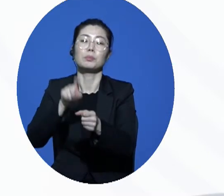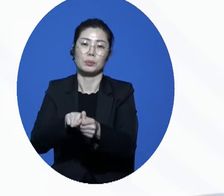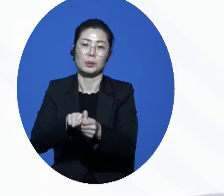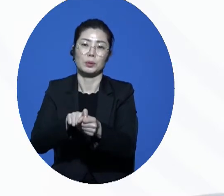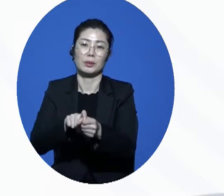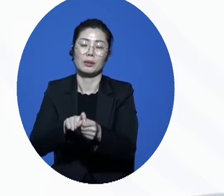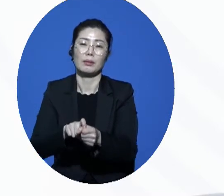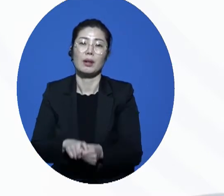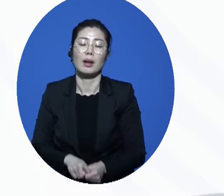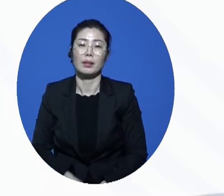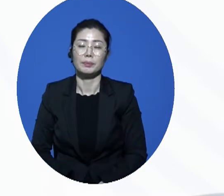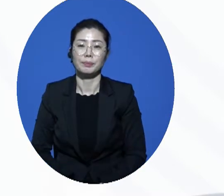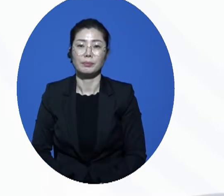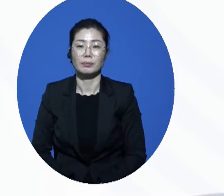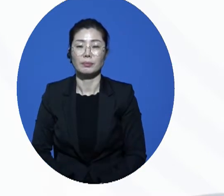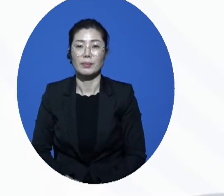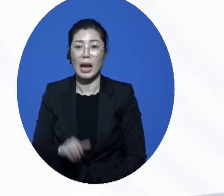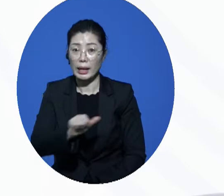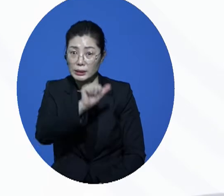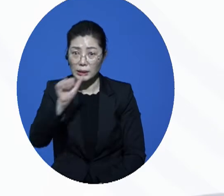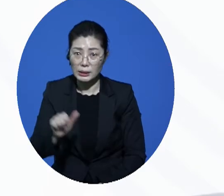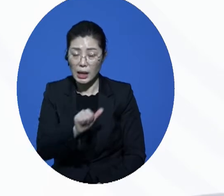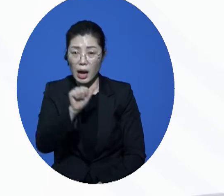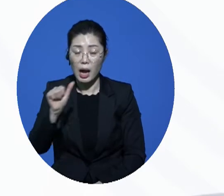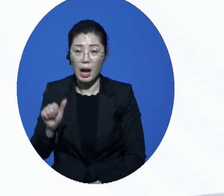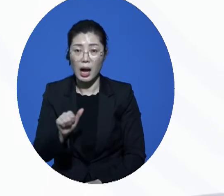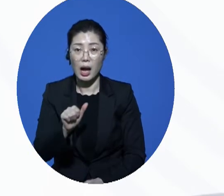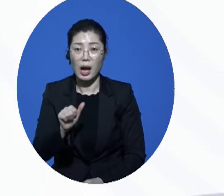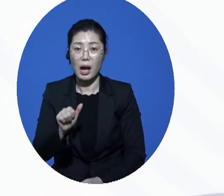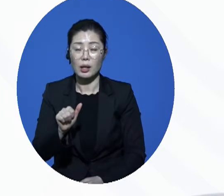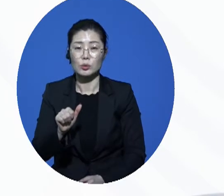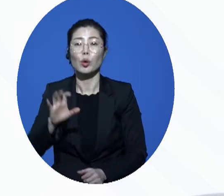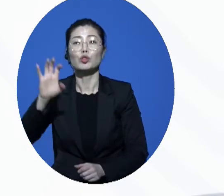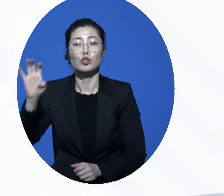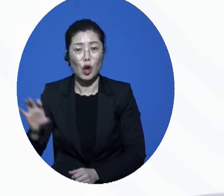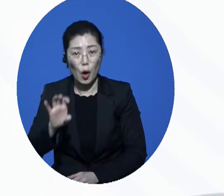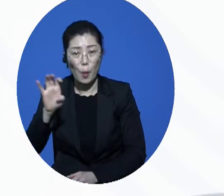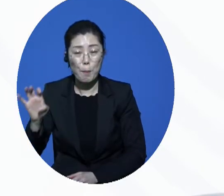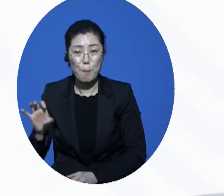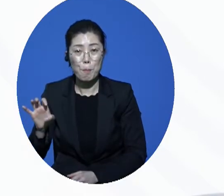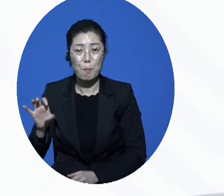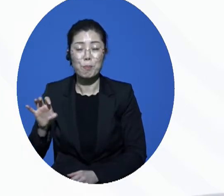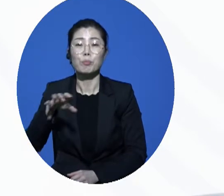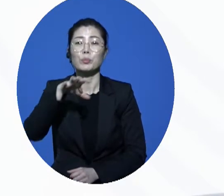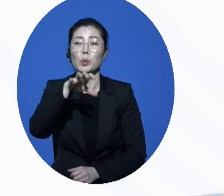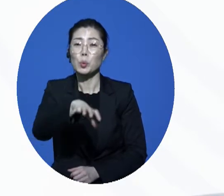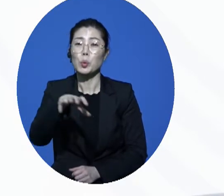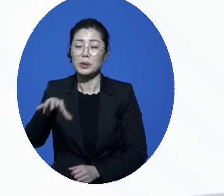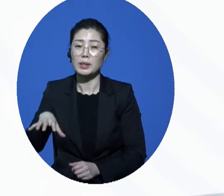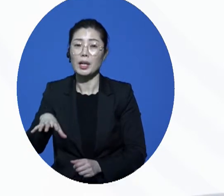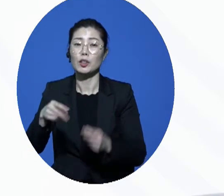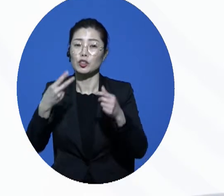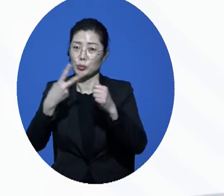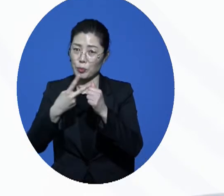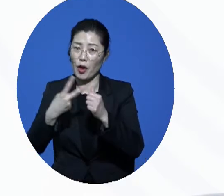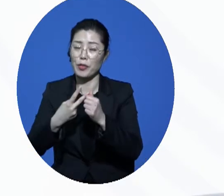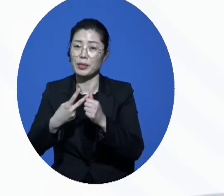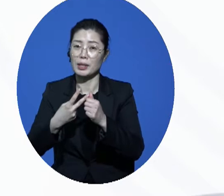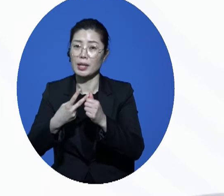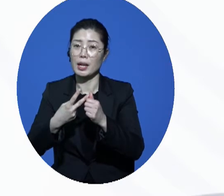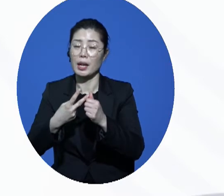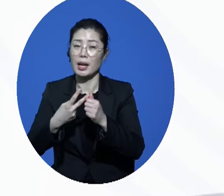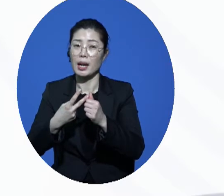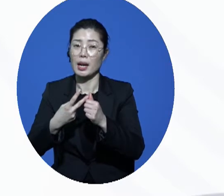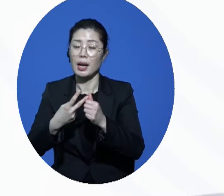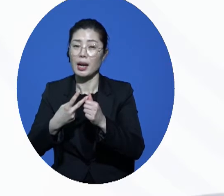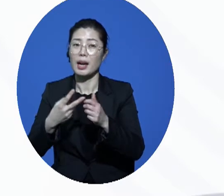수가 있겠습니다. 중앙아시아와 동유럽 그리고 중앙과 중남미에서 두 차례 협의 회의가 있었습니다.